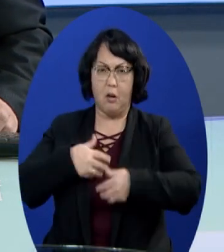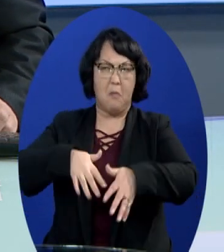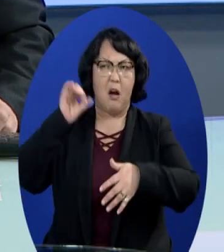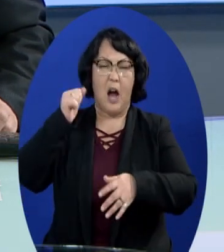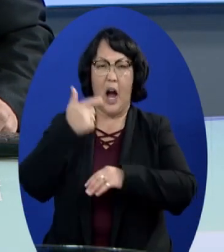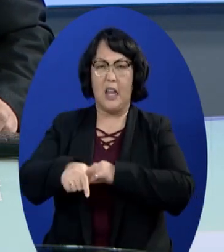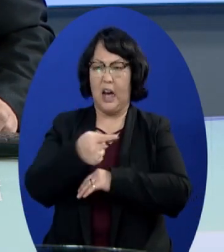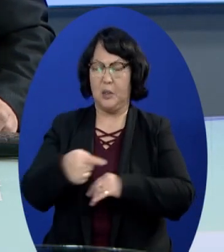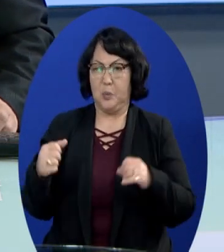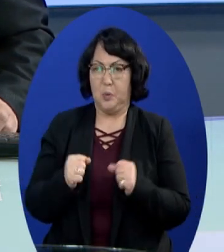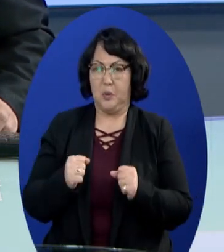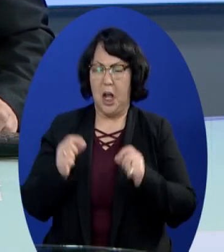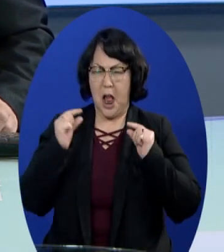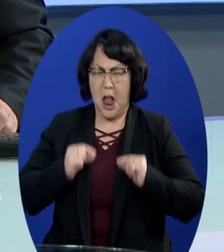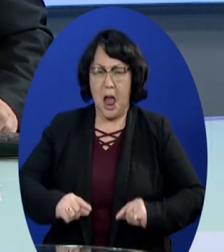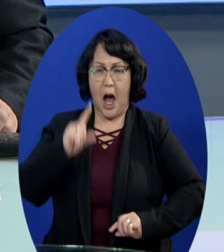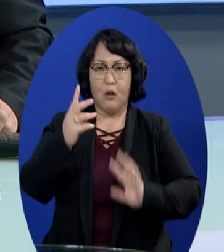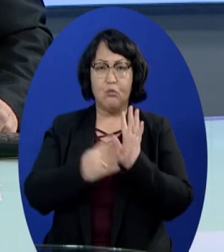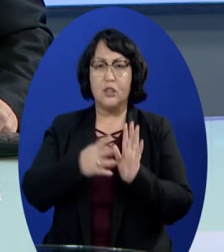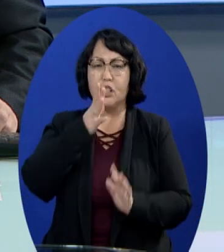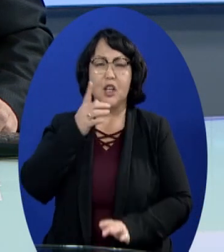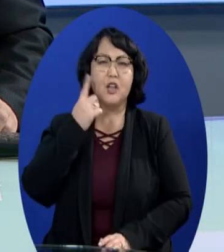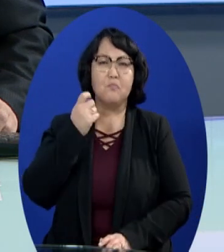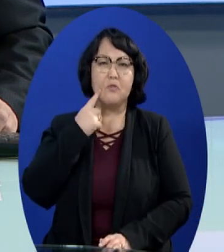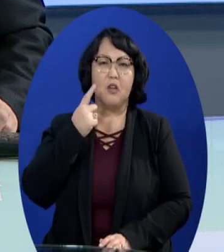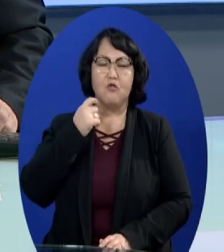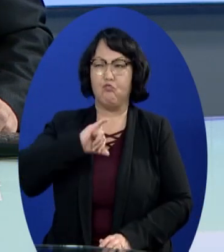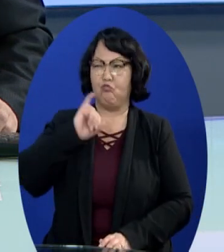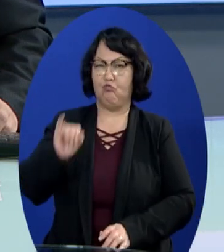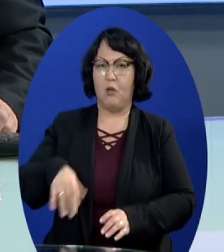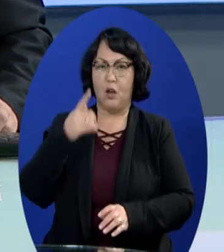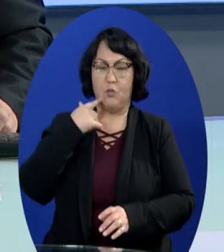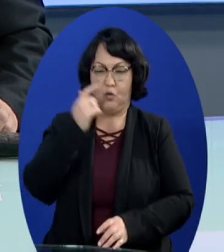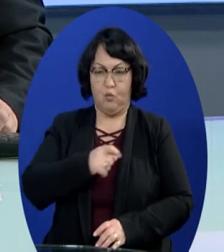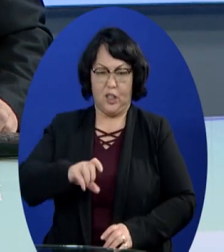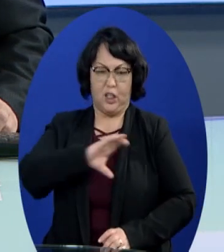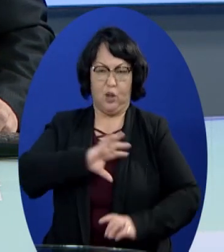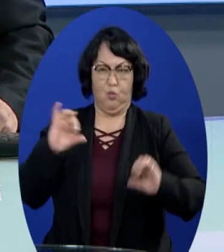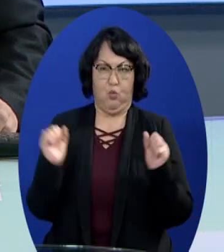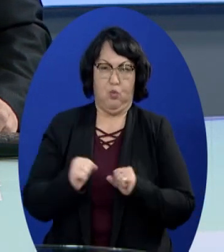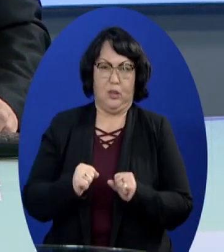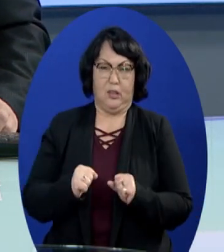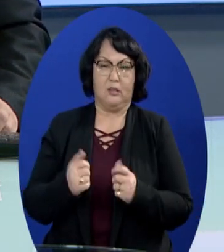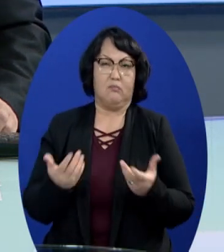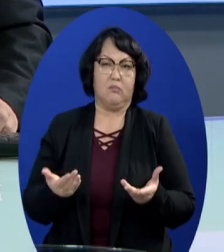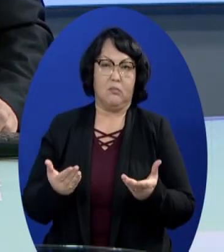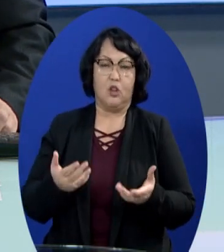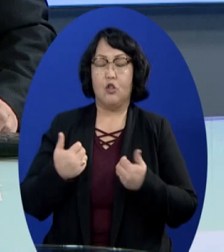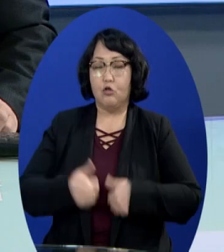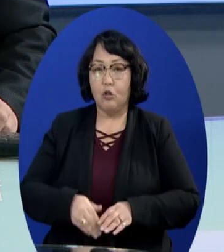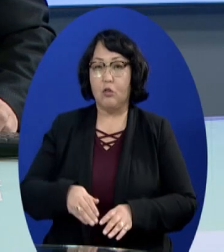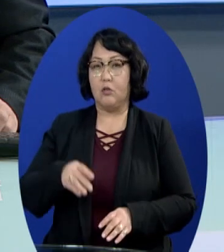өвлийн хүйтэн дээр ялх үетэй 19 настай бүсгүйд гаргасан эмнэлгийнхний хүйтэн сэтгэл байсан юм. Нийслэлийн өргөө амарч